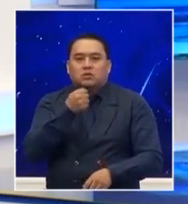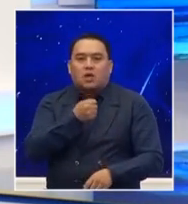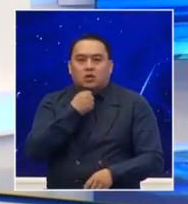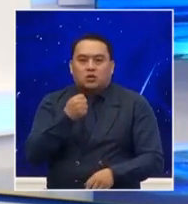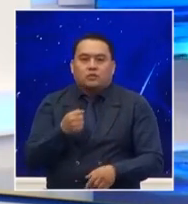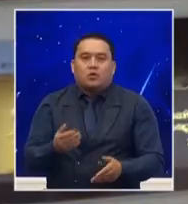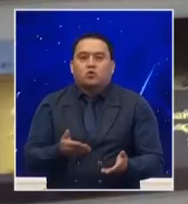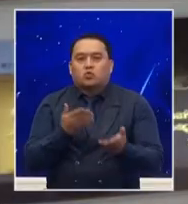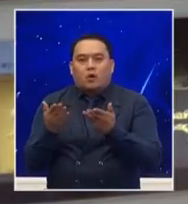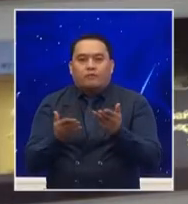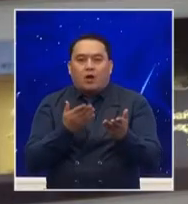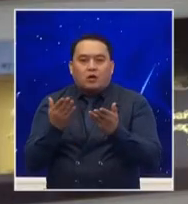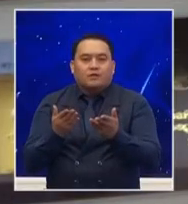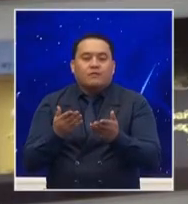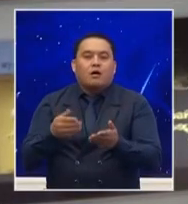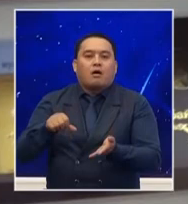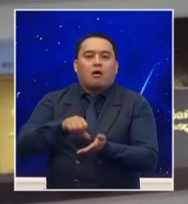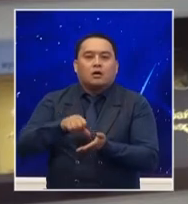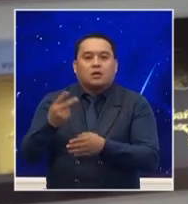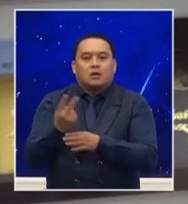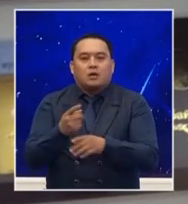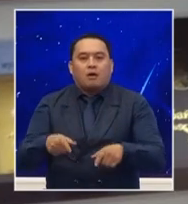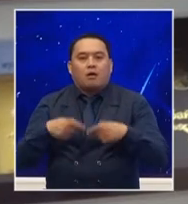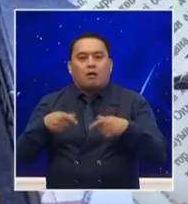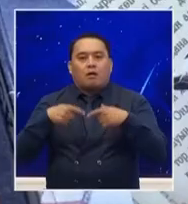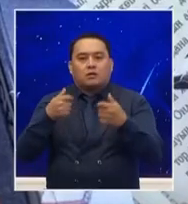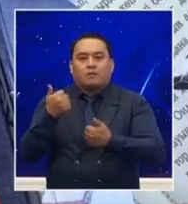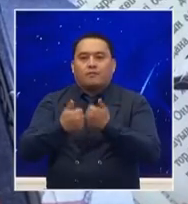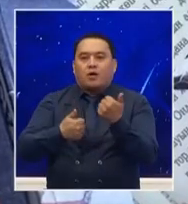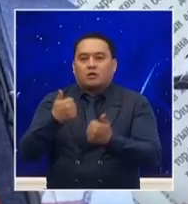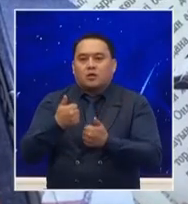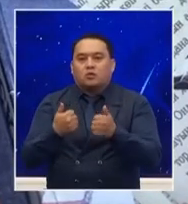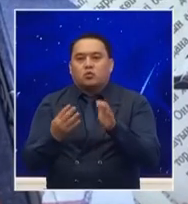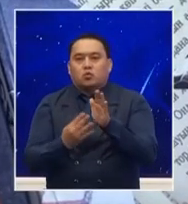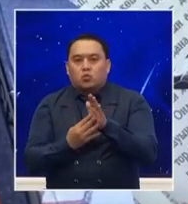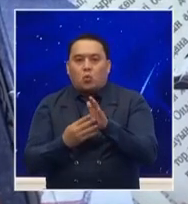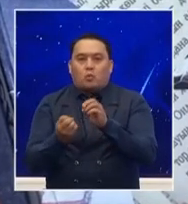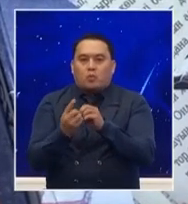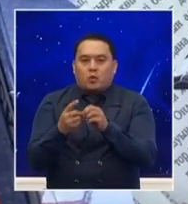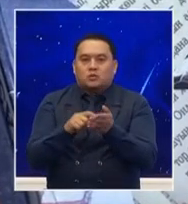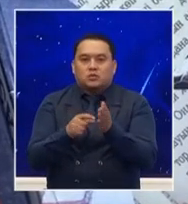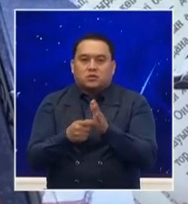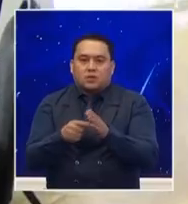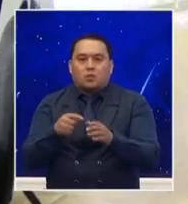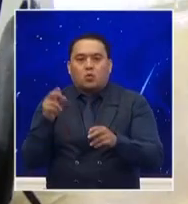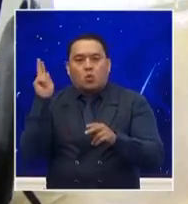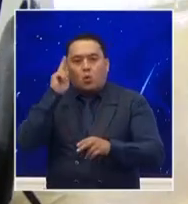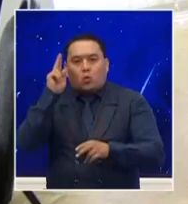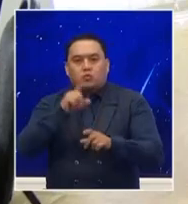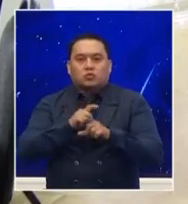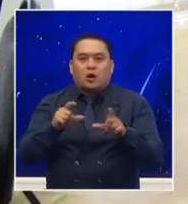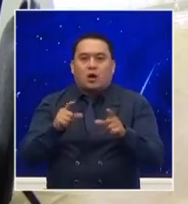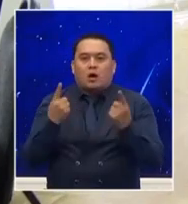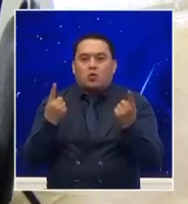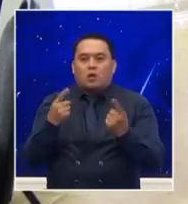тұрғындар. Жалпы сайысқа қатысушылар 2 кезең бойынша сынға түседі. Бірінші кезеңде 9 бен 11 сынып оқушылары Ұлы Абайдың